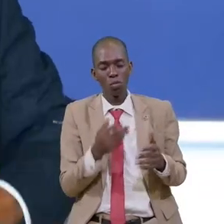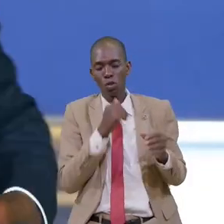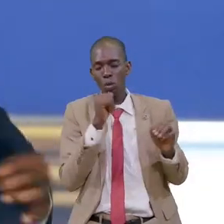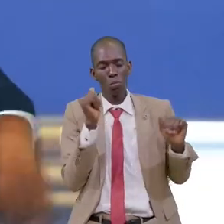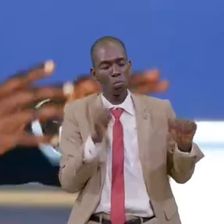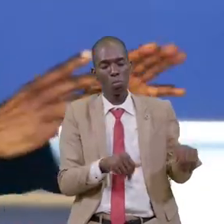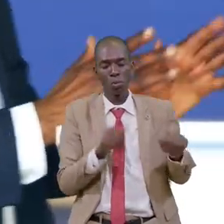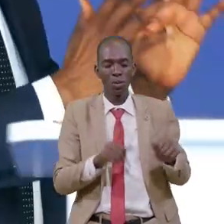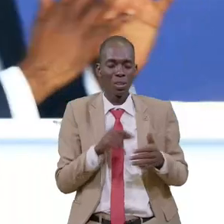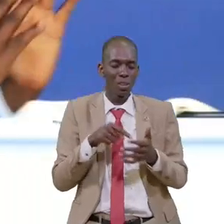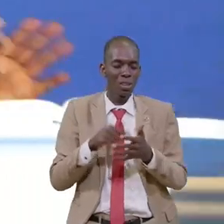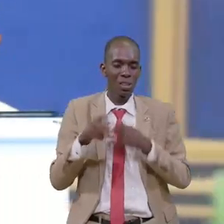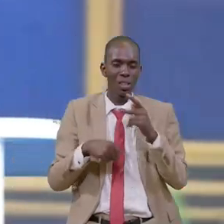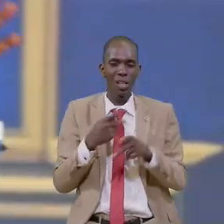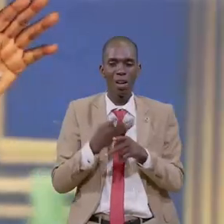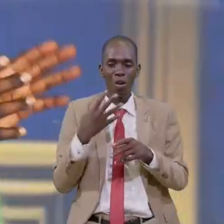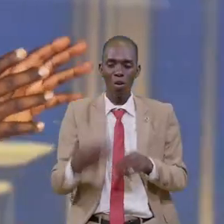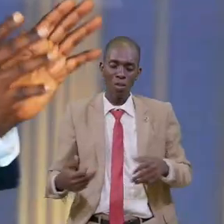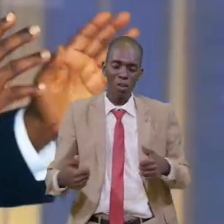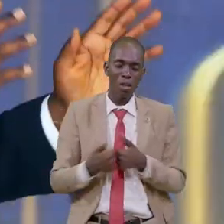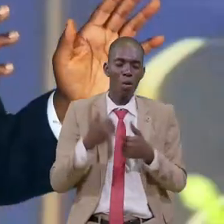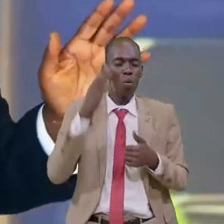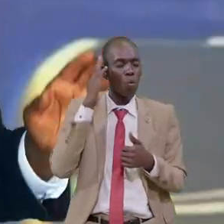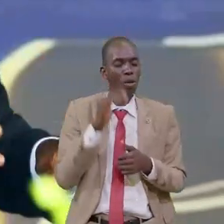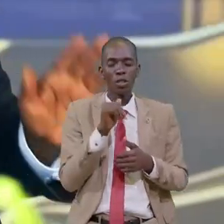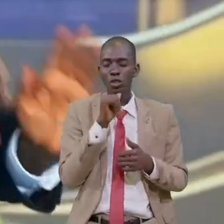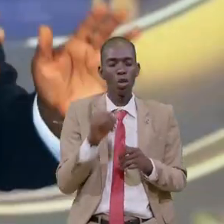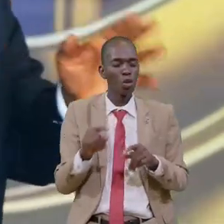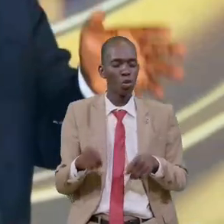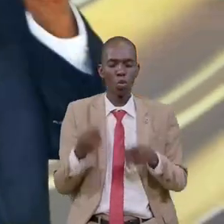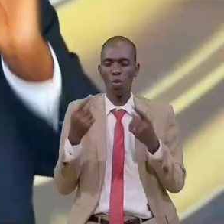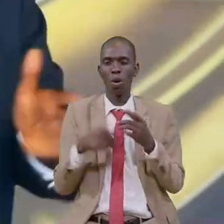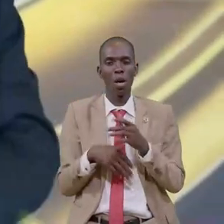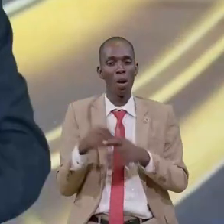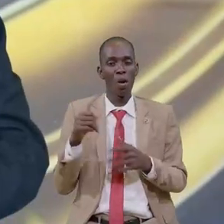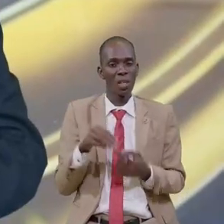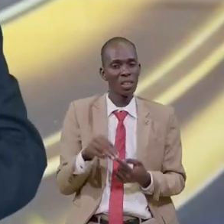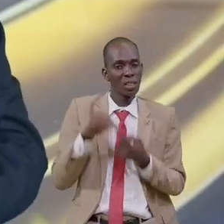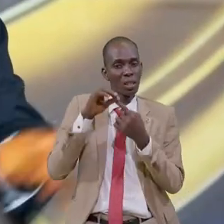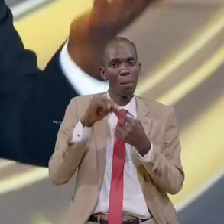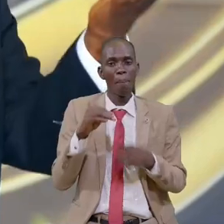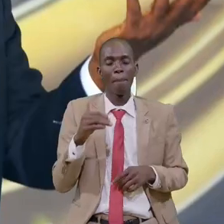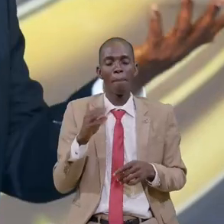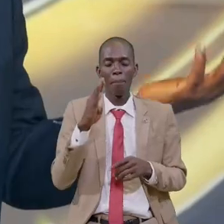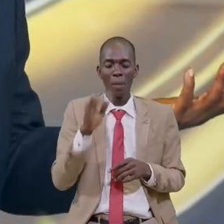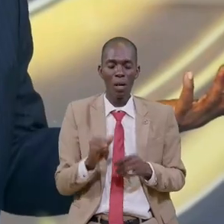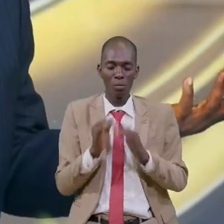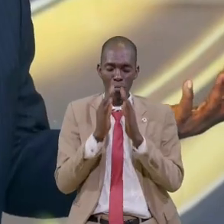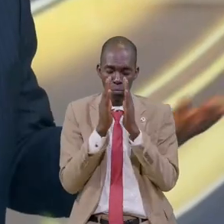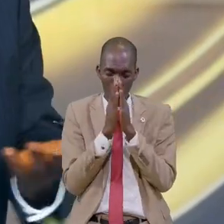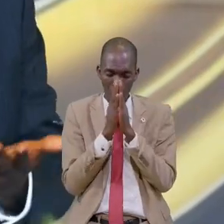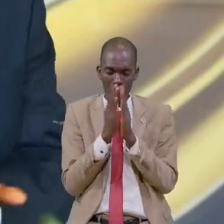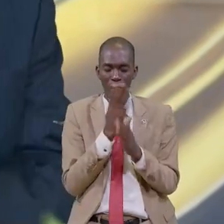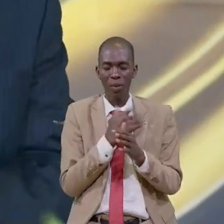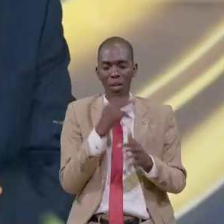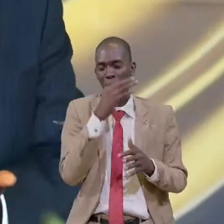ne sort que par la prière et par le jeûne. Nous